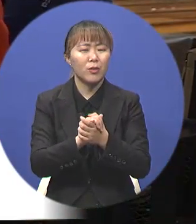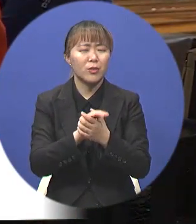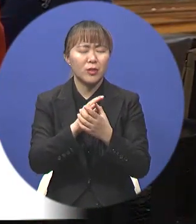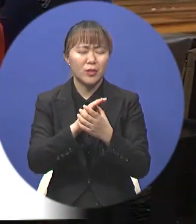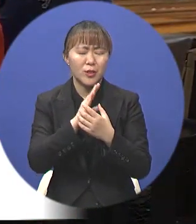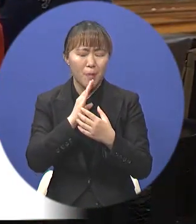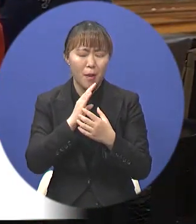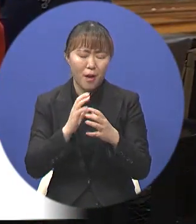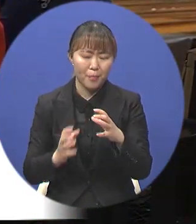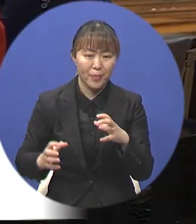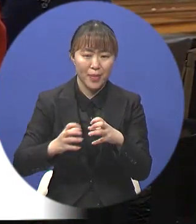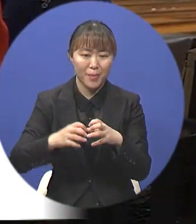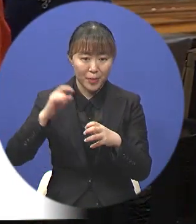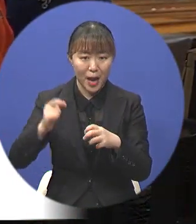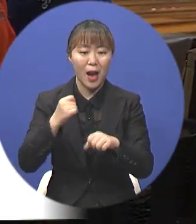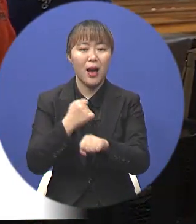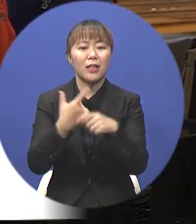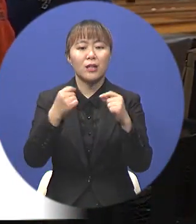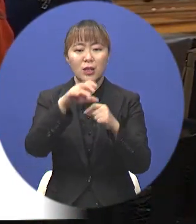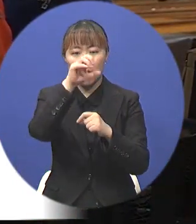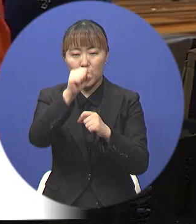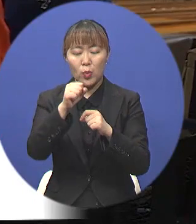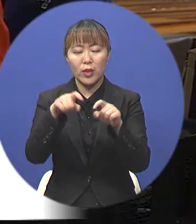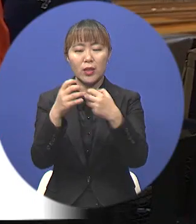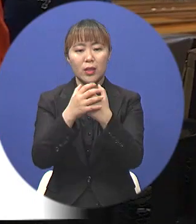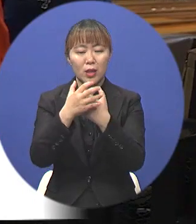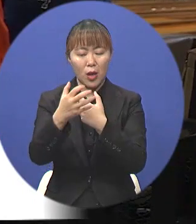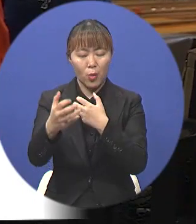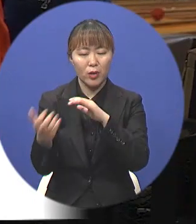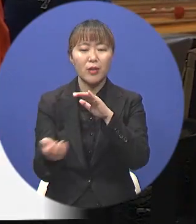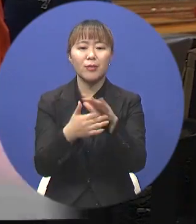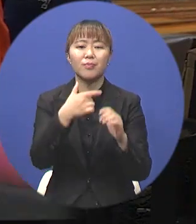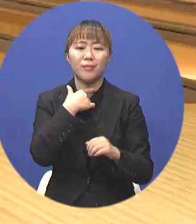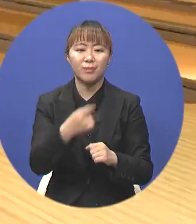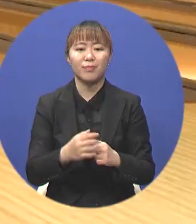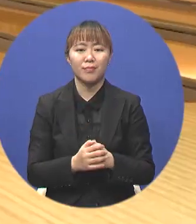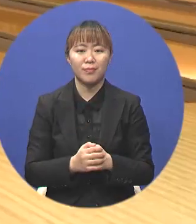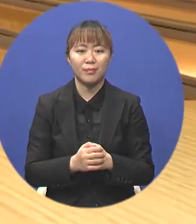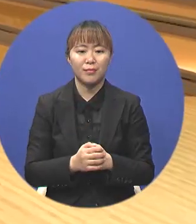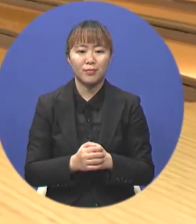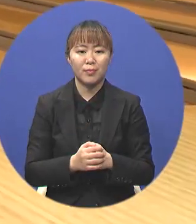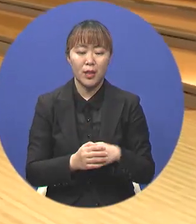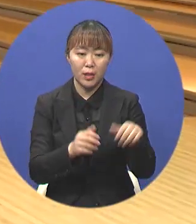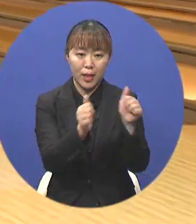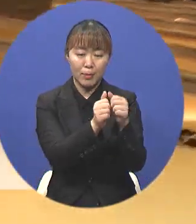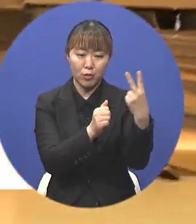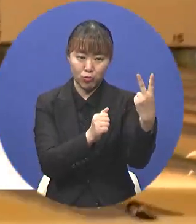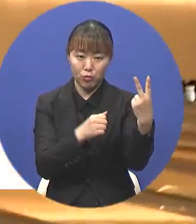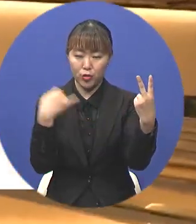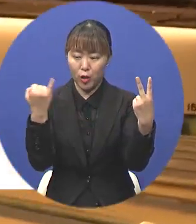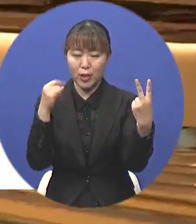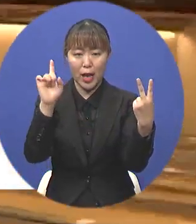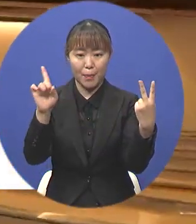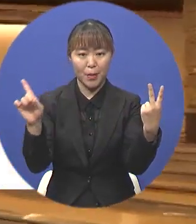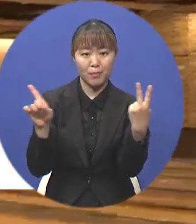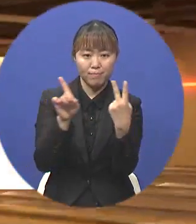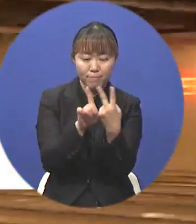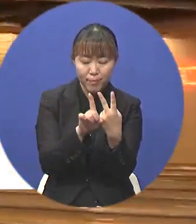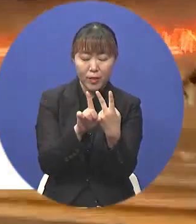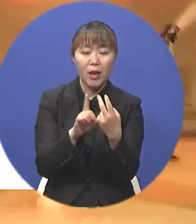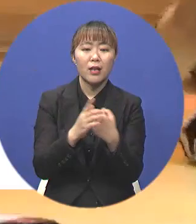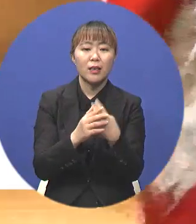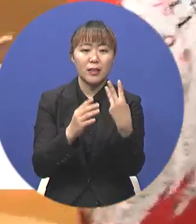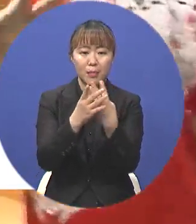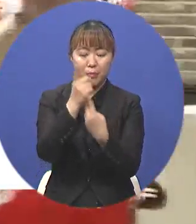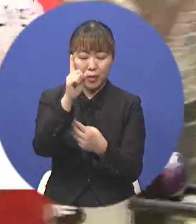아주 단결하는 이런 좋은 대회가 되길 바랍니다. 남자 2명과 여자 1명으로 구성된